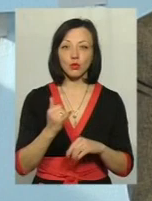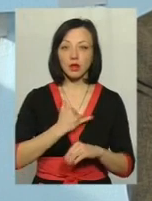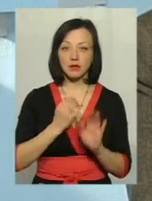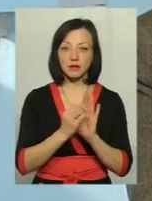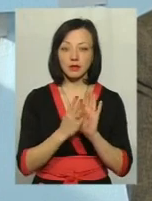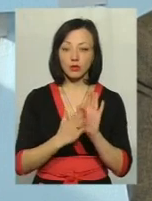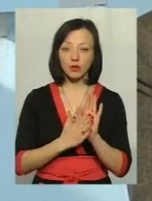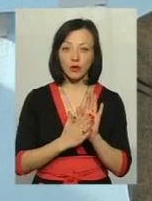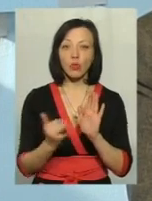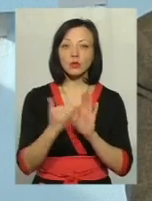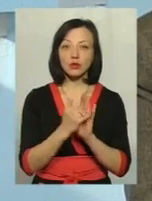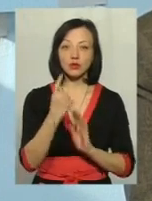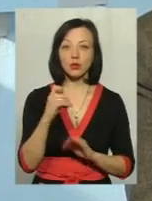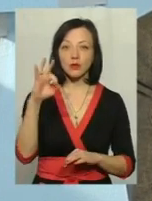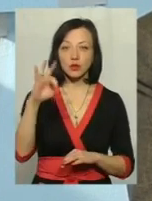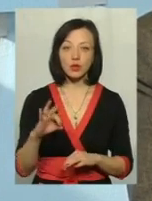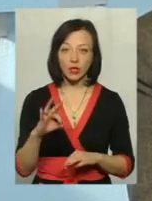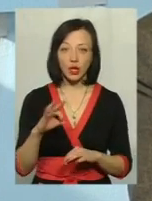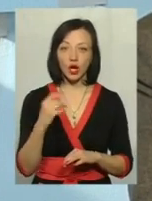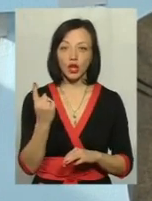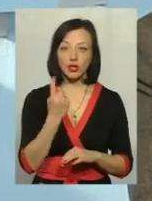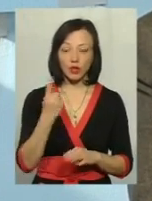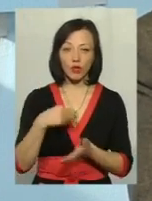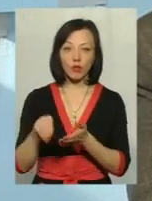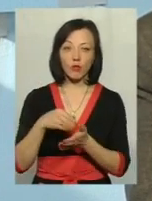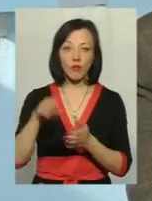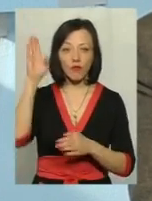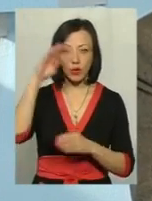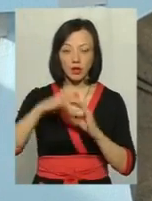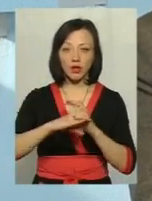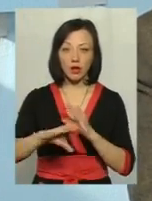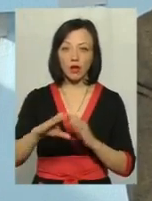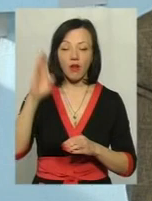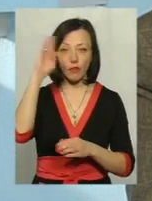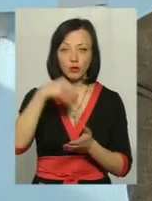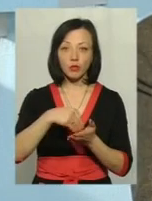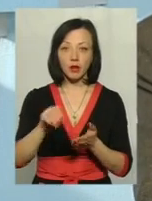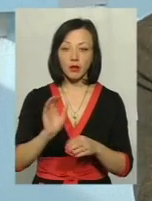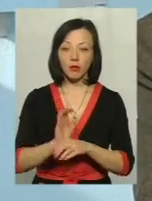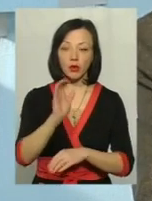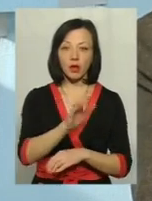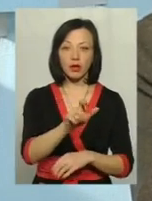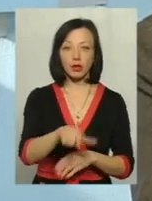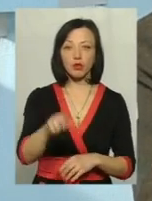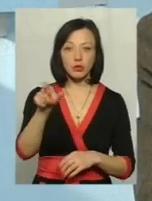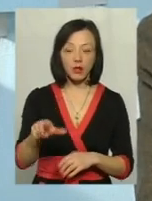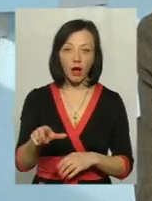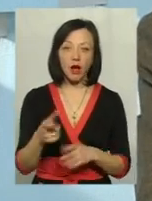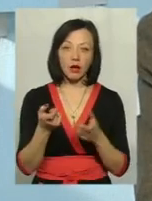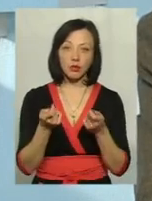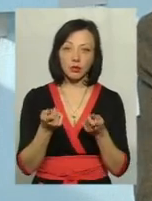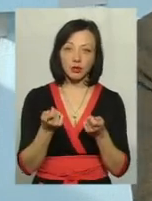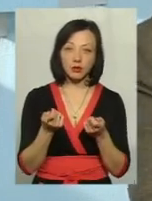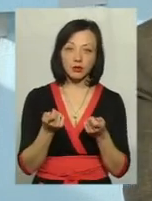встановлені 100% лічильники, і ми всю воду купуємо в водоканалі. Тобто воду ми купили, подали мешканцям, а десь трохи